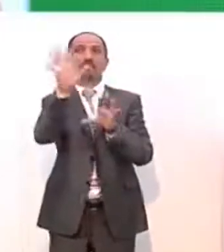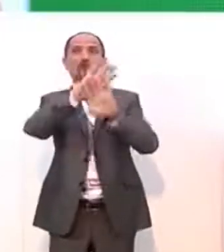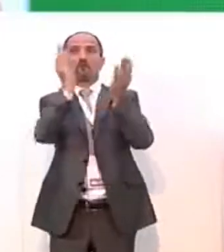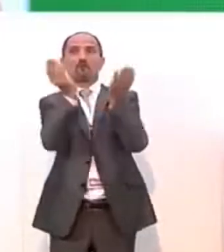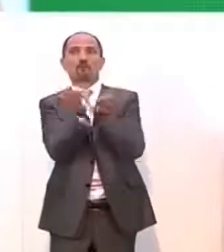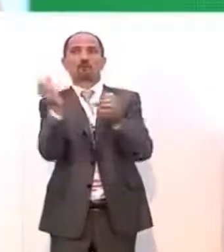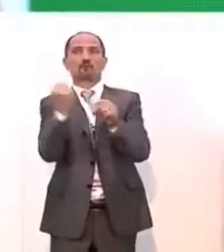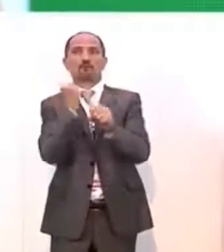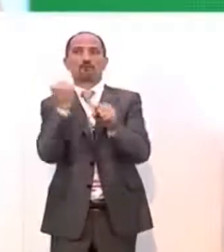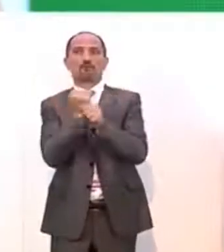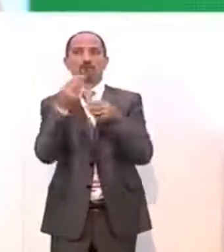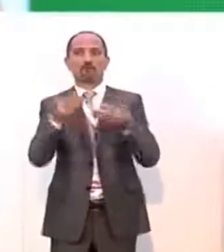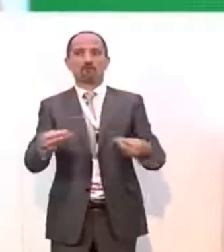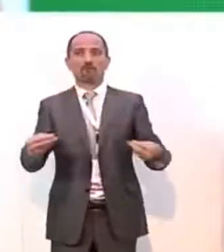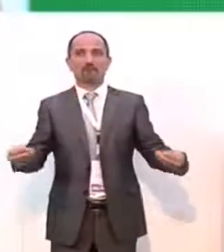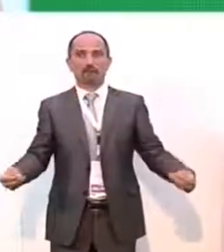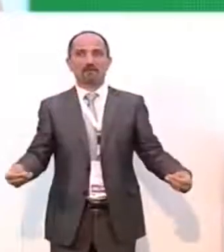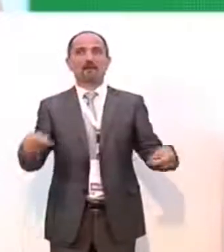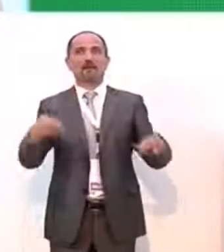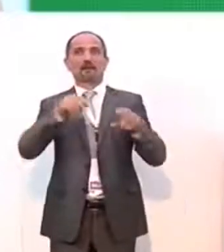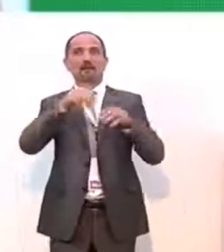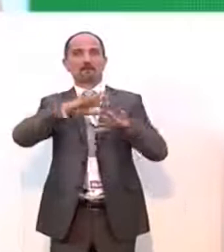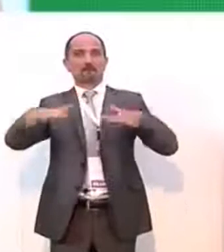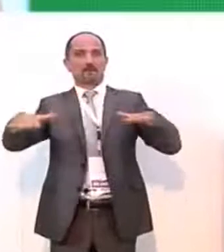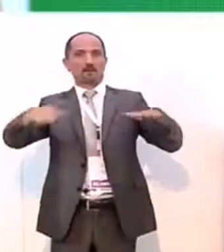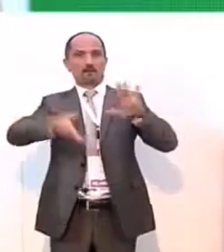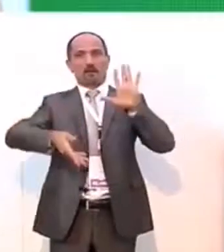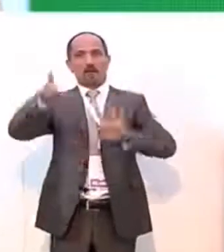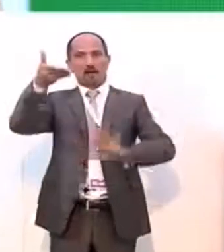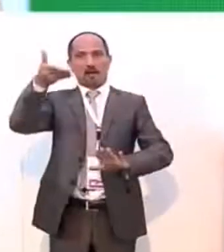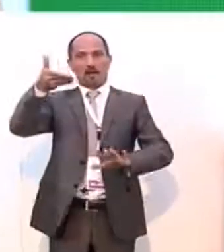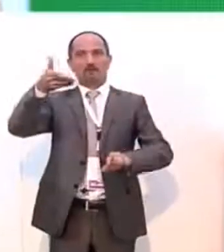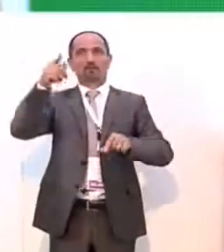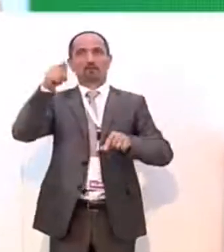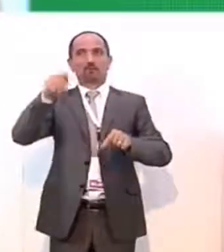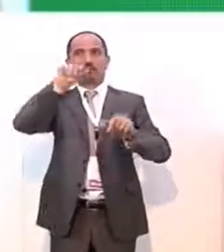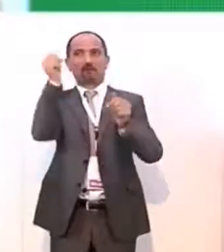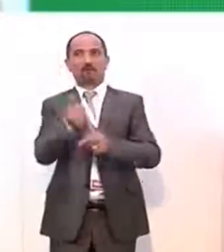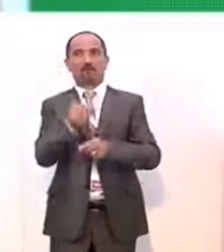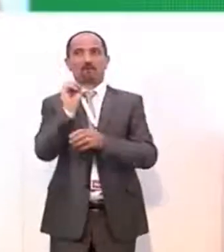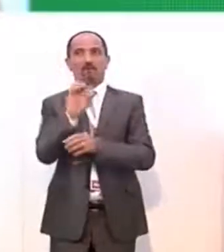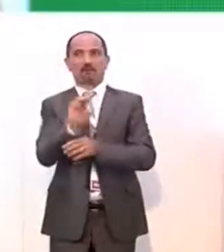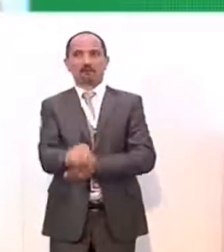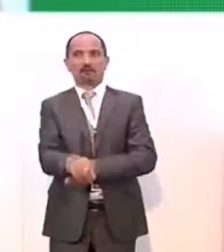lavoro professionalità medio-alte, che stanno entrando quelle formazioni